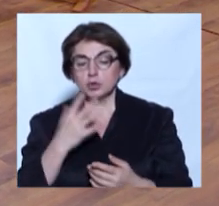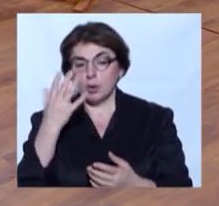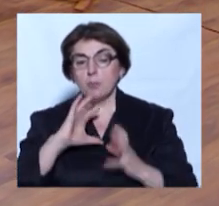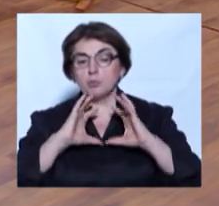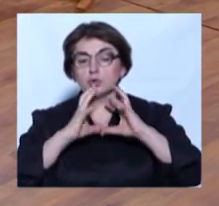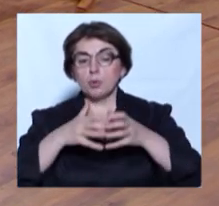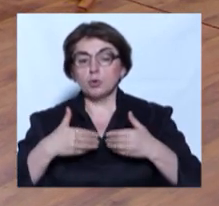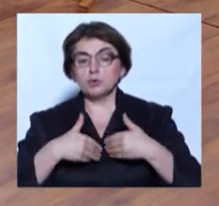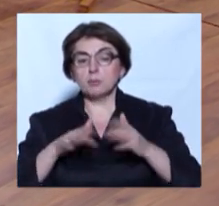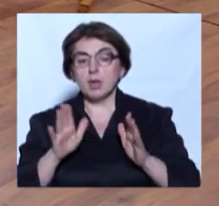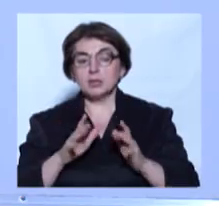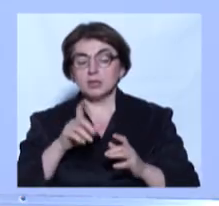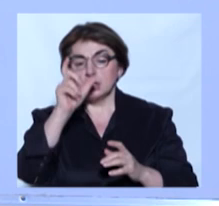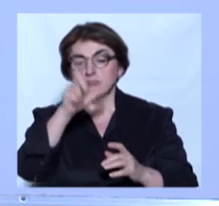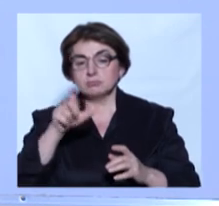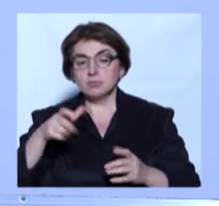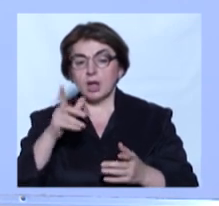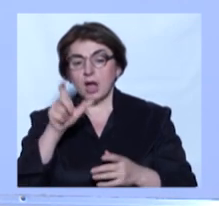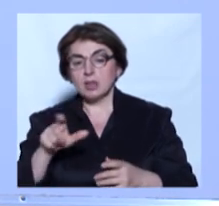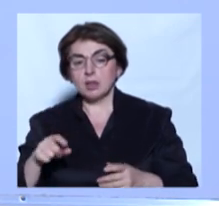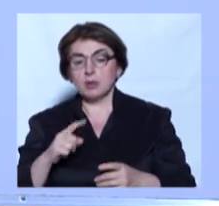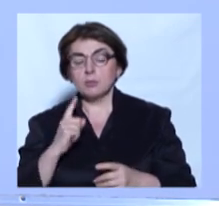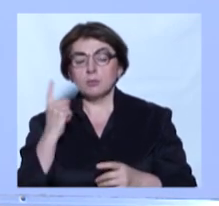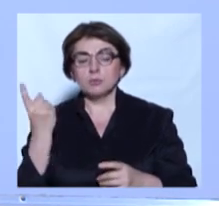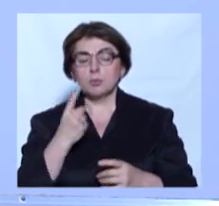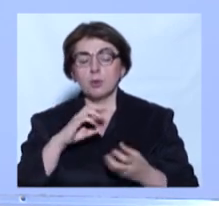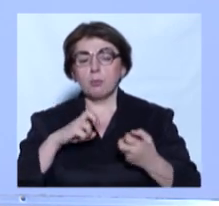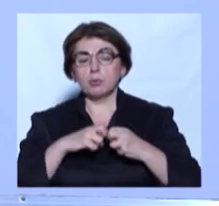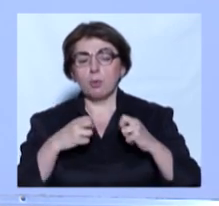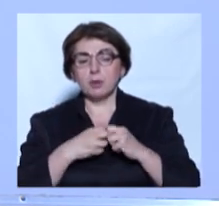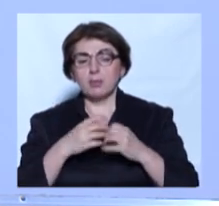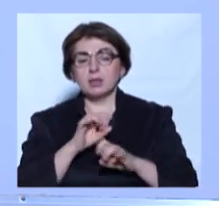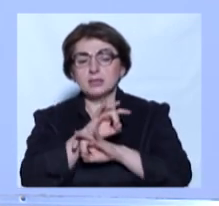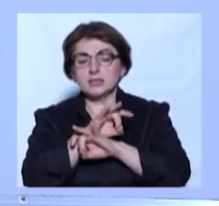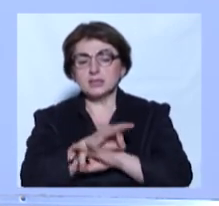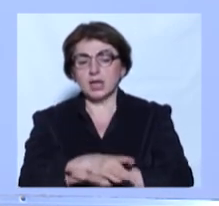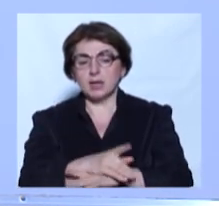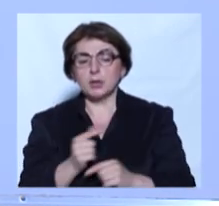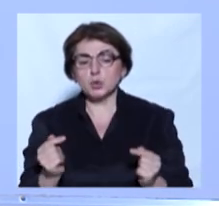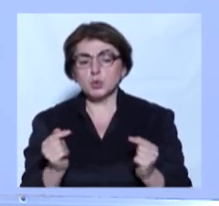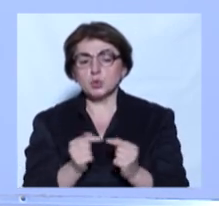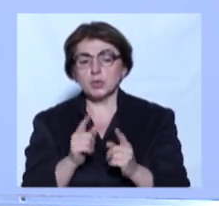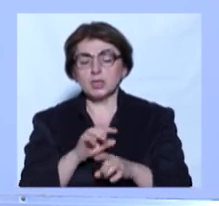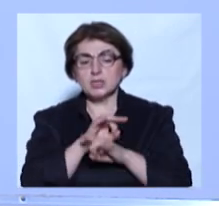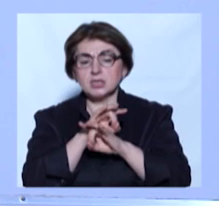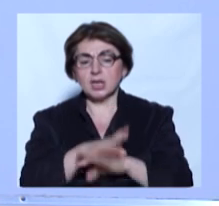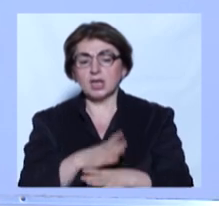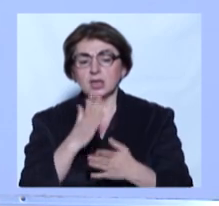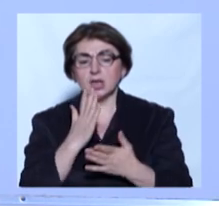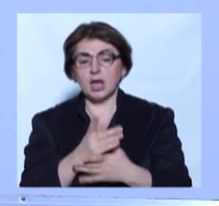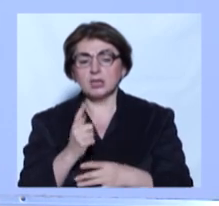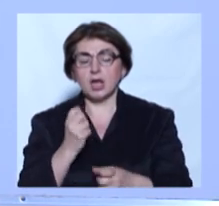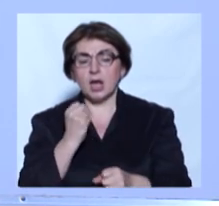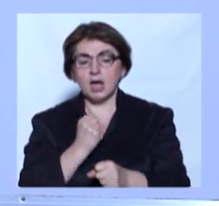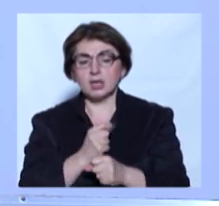სოფლიოს უმეტესი მოსახლეობა და ზოგადად სოფლიოში ერთ-ერთი ყველაზე დიდი პრობლემა ეს არის სიღატაკე და სწორედ სიღატაკე ახერხებს და